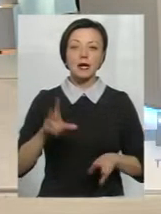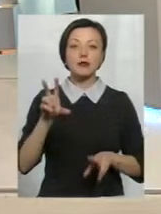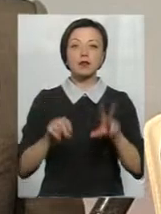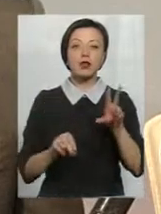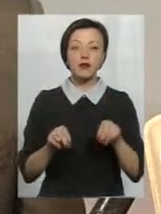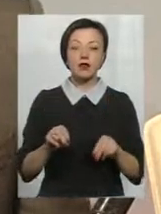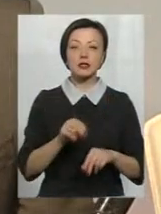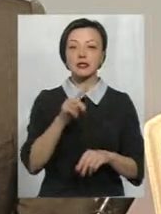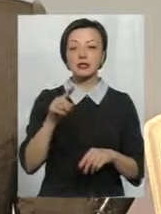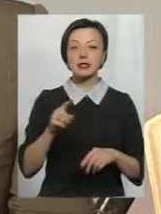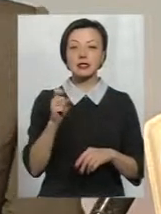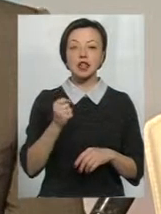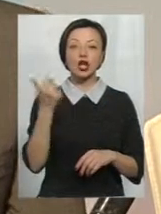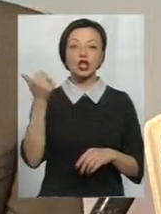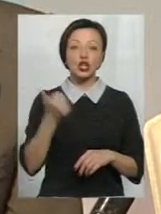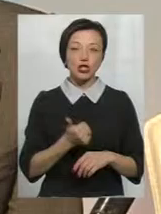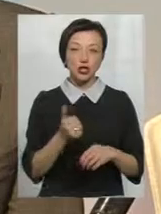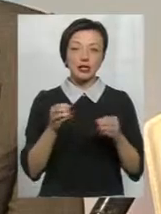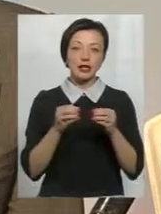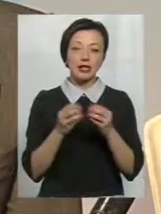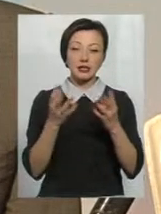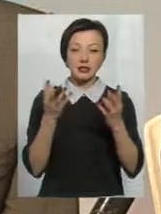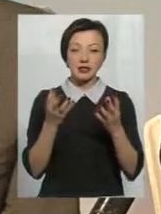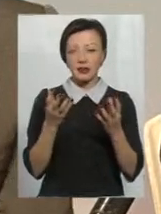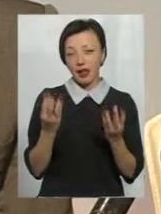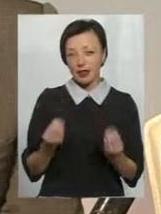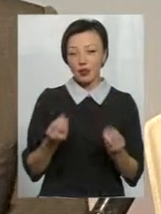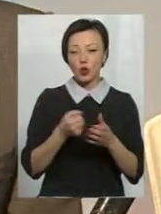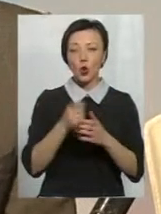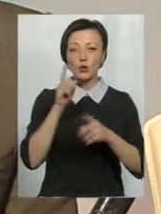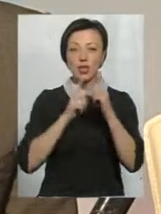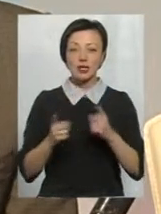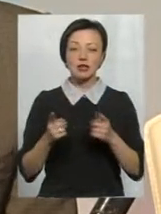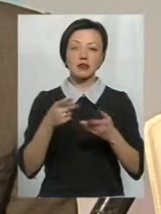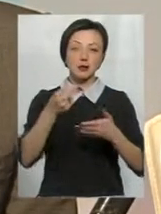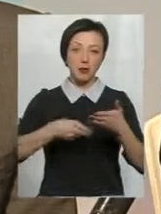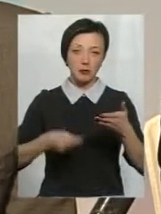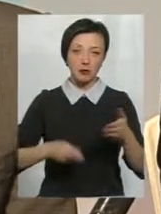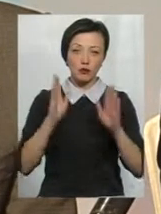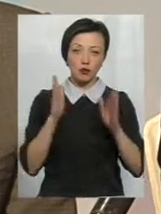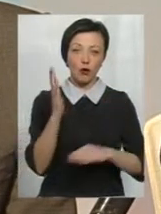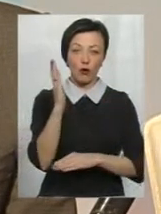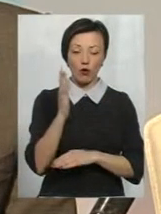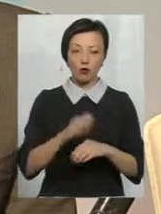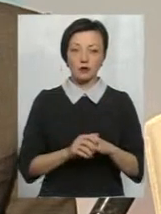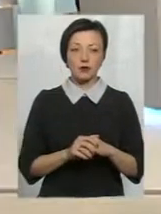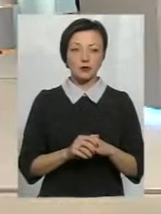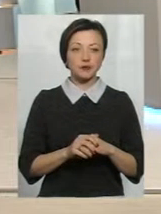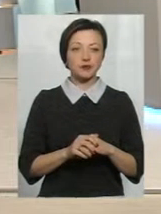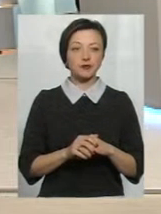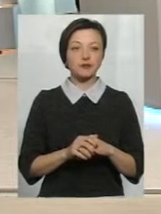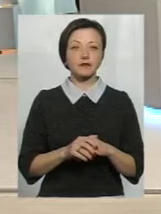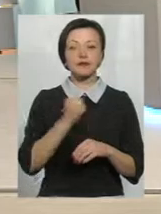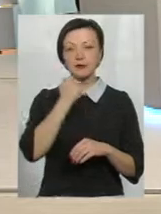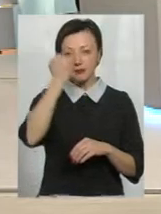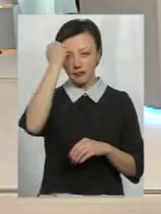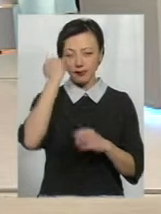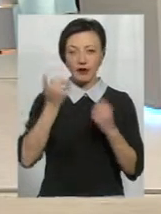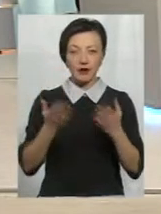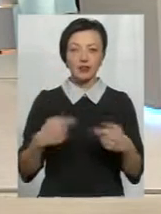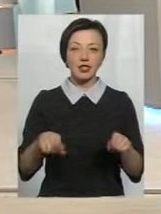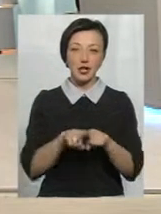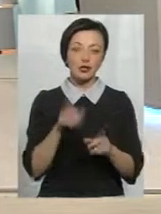там за тиждень-10 днів ми до сесії назбираємо значну кількість голосів. Дякую вам. А пане Олександр, ви теж